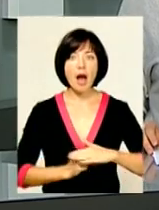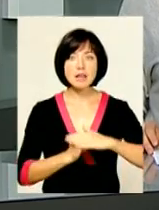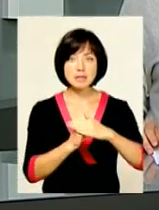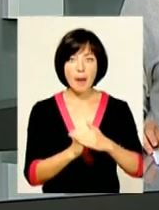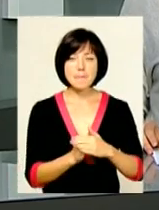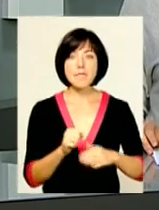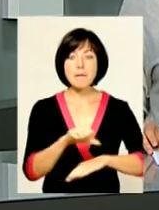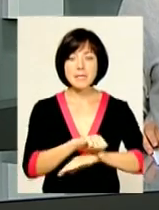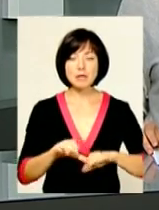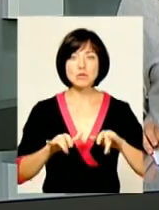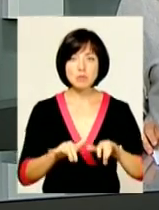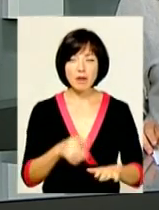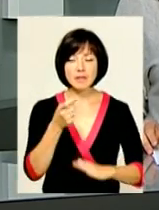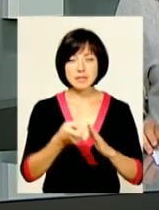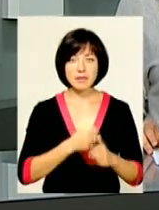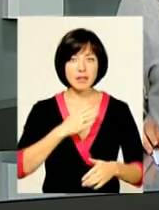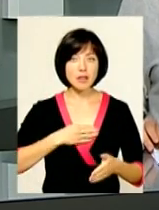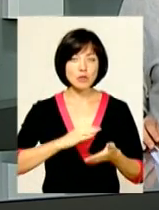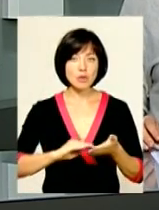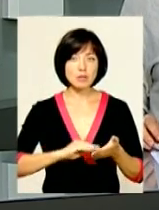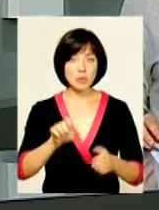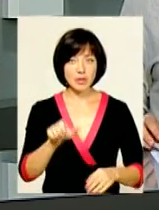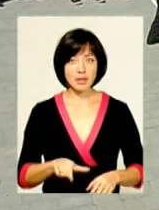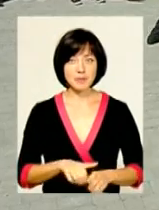справи у Хмельницькому, дізнавалася Надія Драганчук.